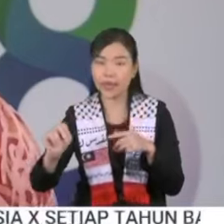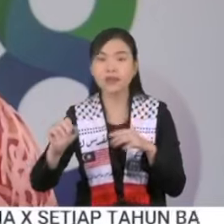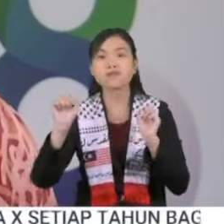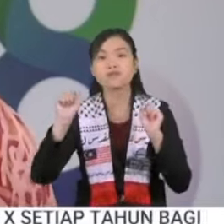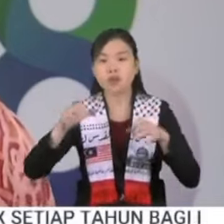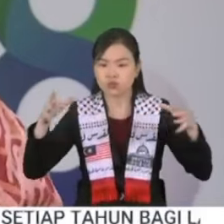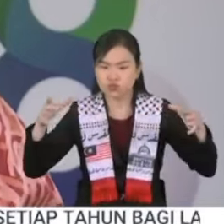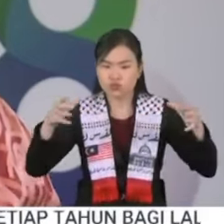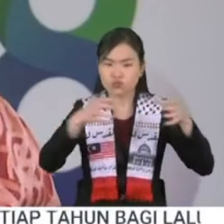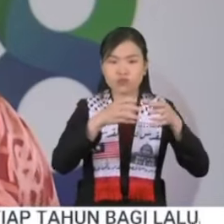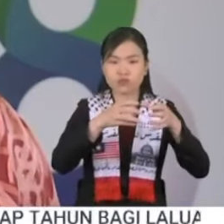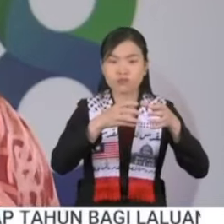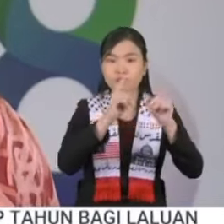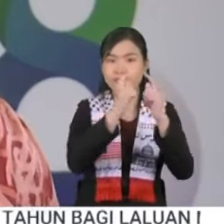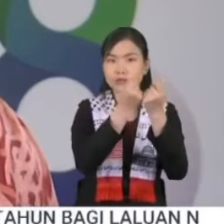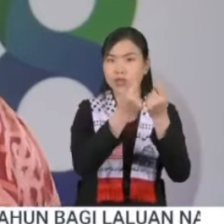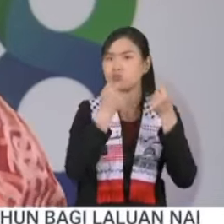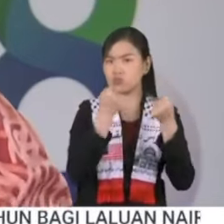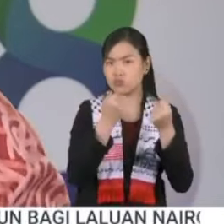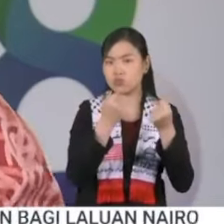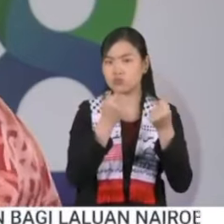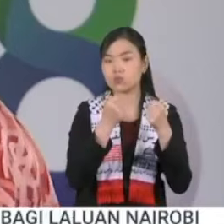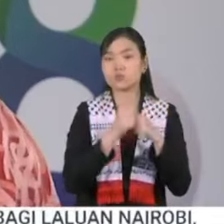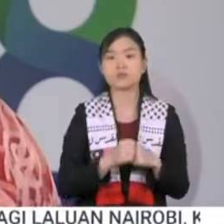satu pasukan yang berwibawa.